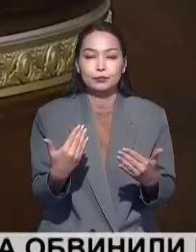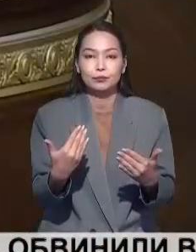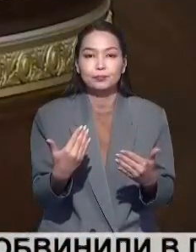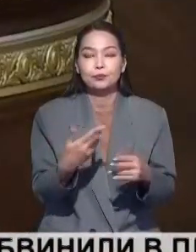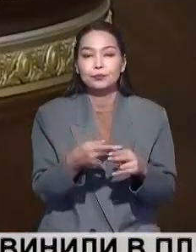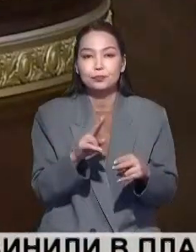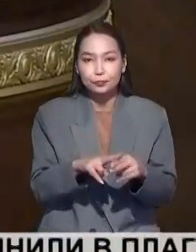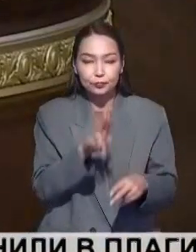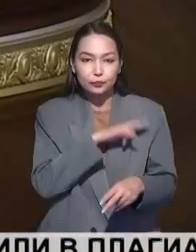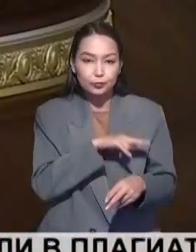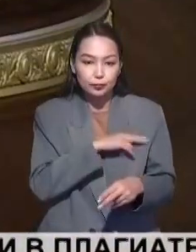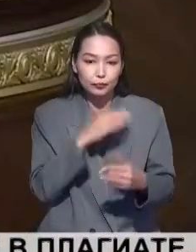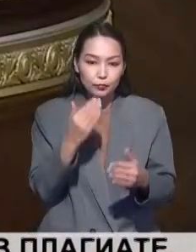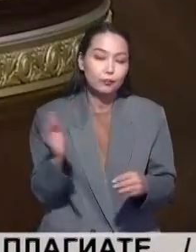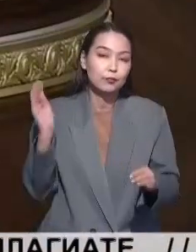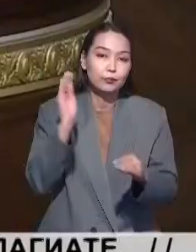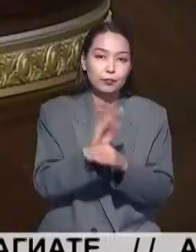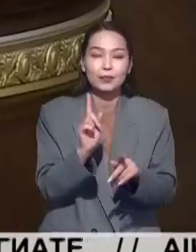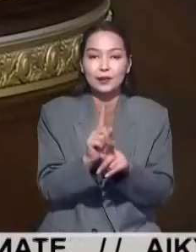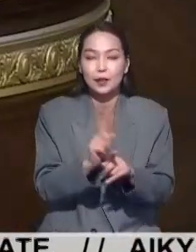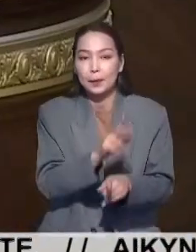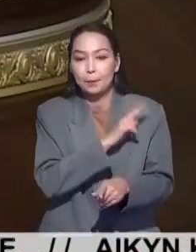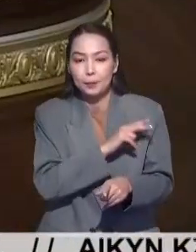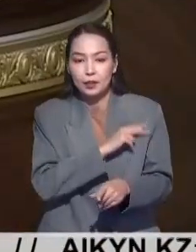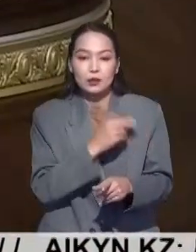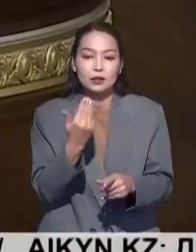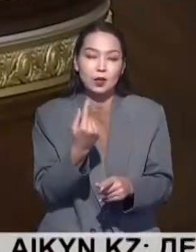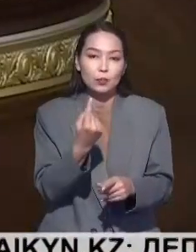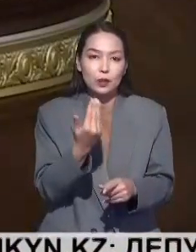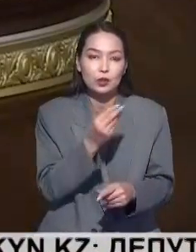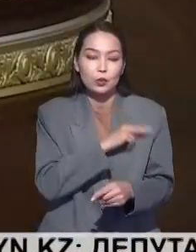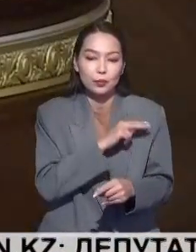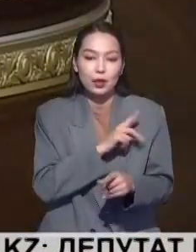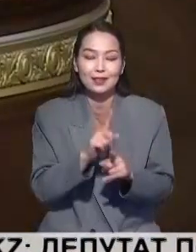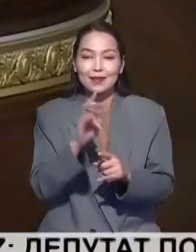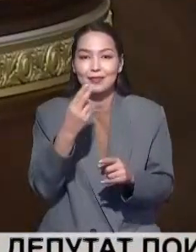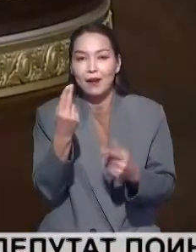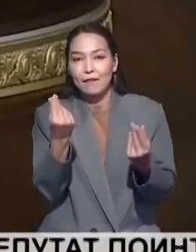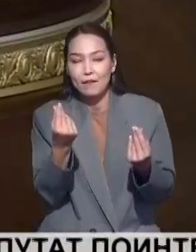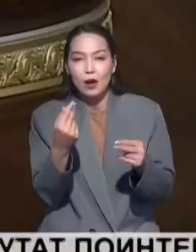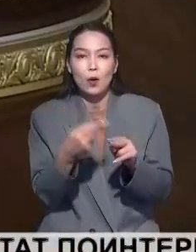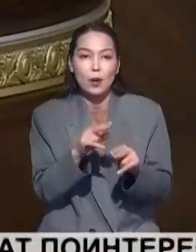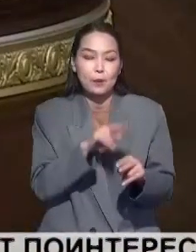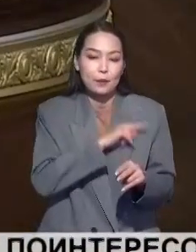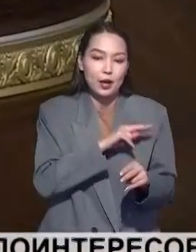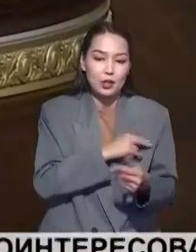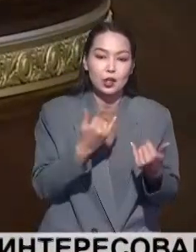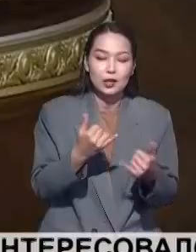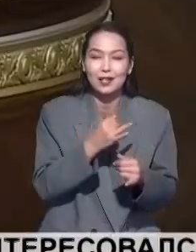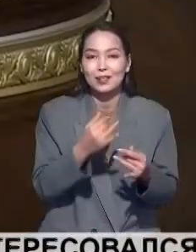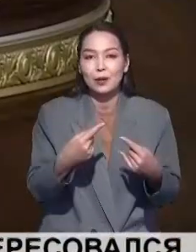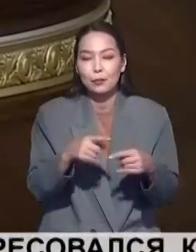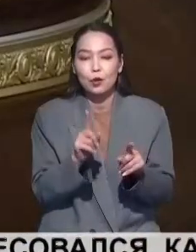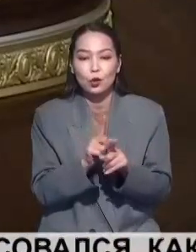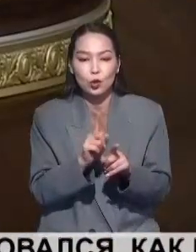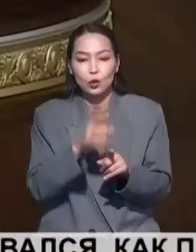Виды деятельности филиалов дополняются такими операциями, как обменные операции с иностранной валютой, кастодиальная деятельность, деятельность трансферагента, участие